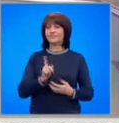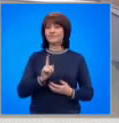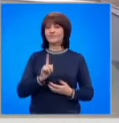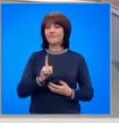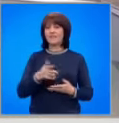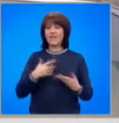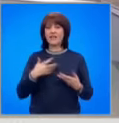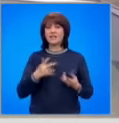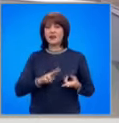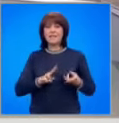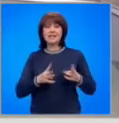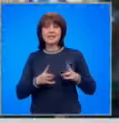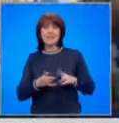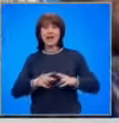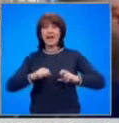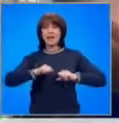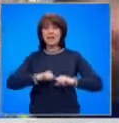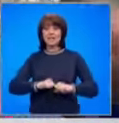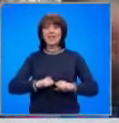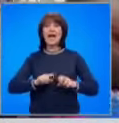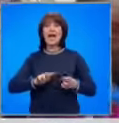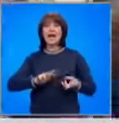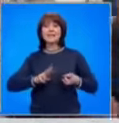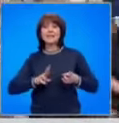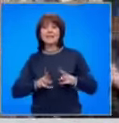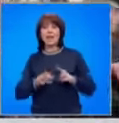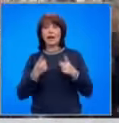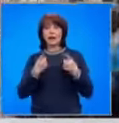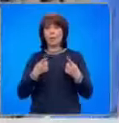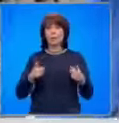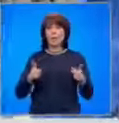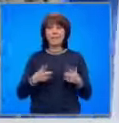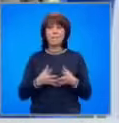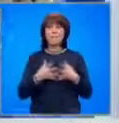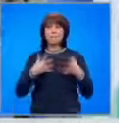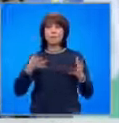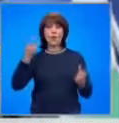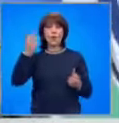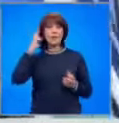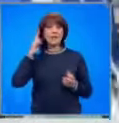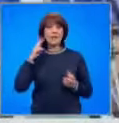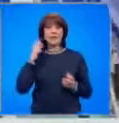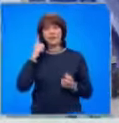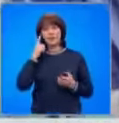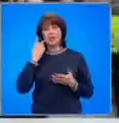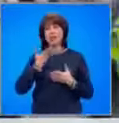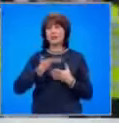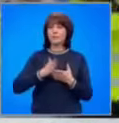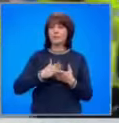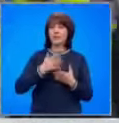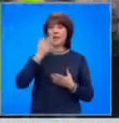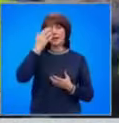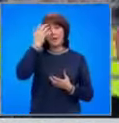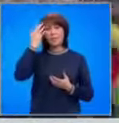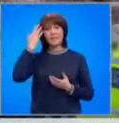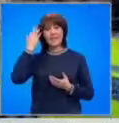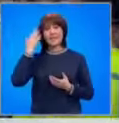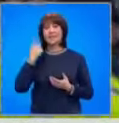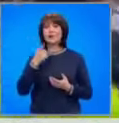торите, а смяна на управлението. Много британци споделят мнението на някои анализатори, които свързват кризата с Брекзит в края